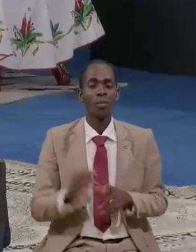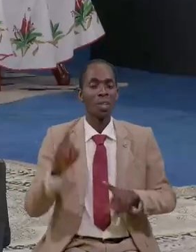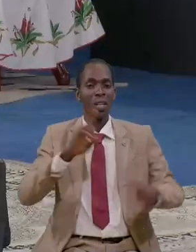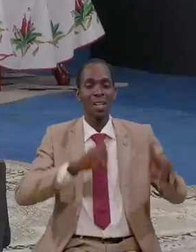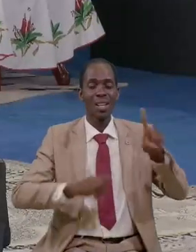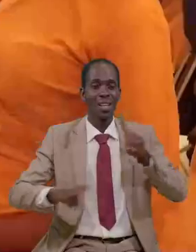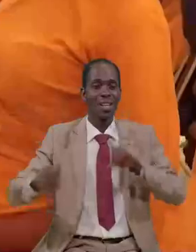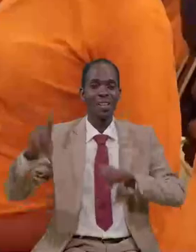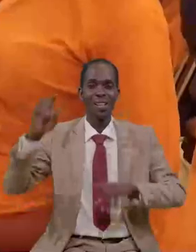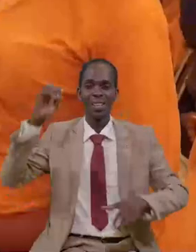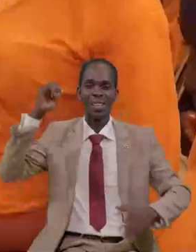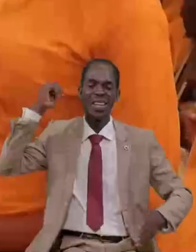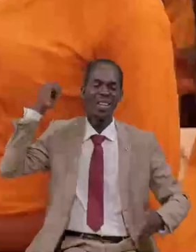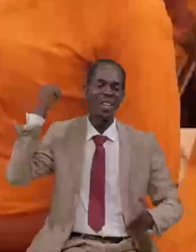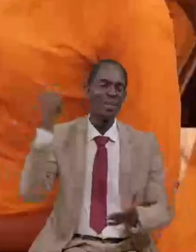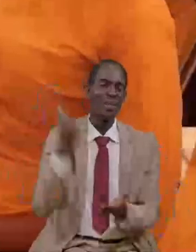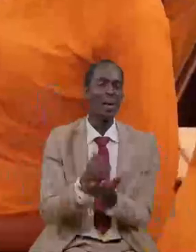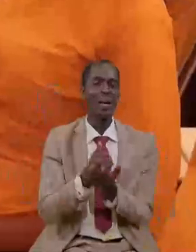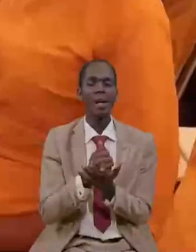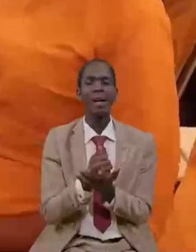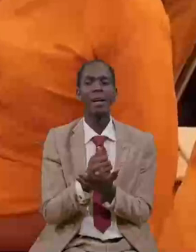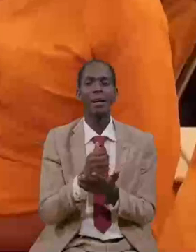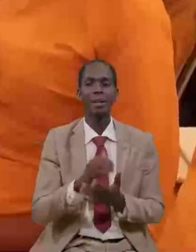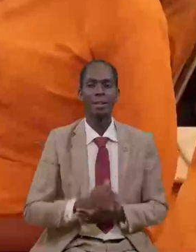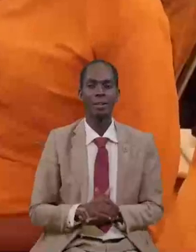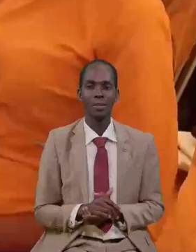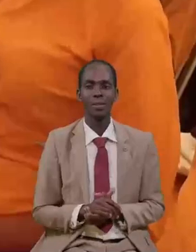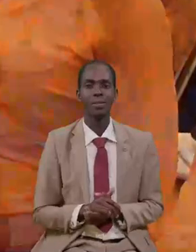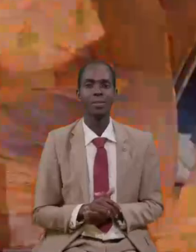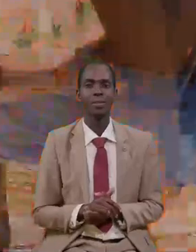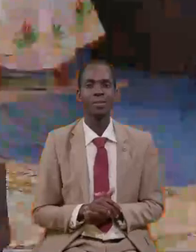Amen. Qu'il l'envoie dans ta vie.